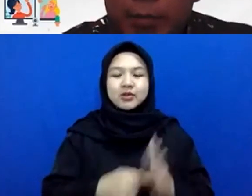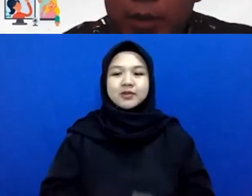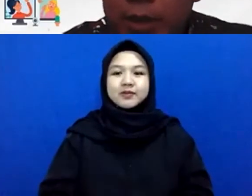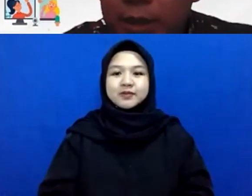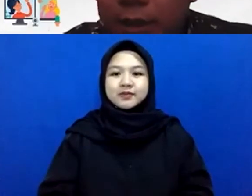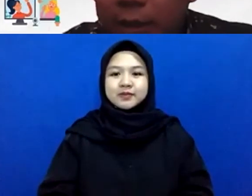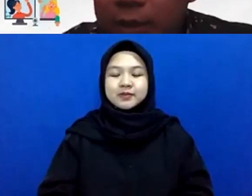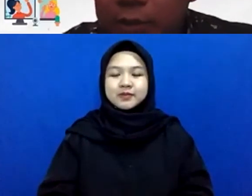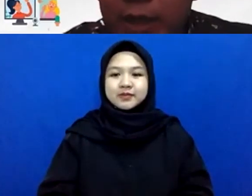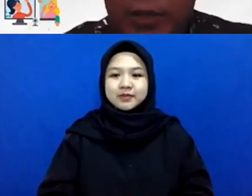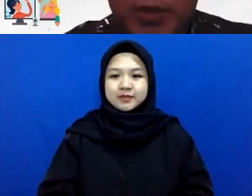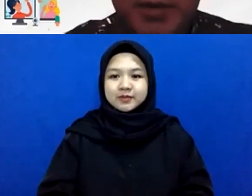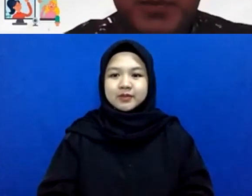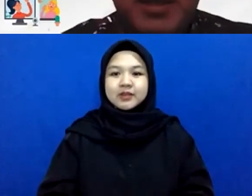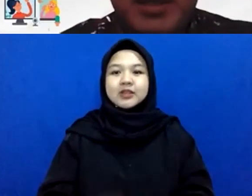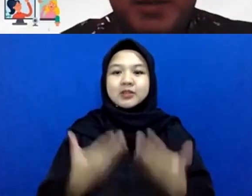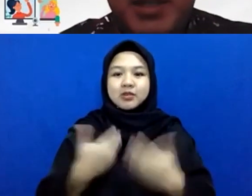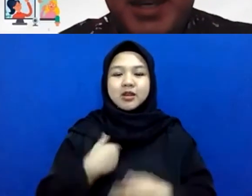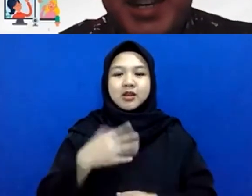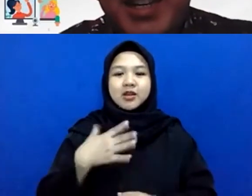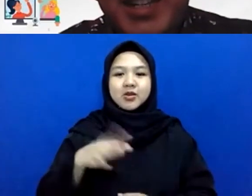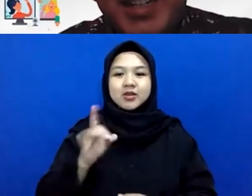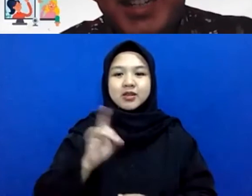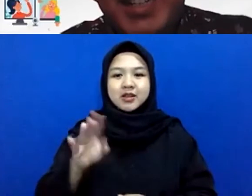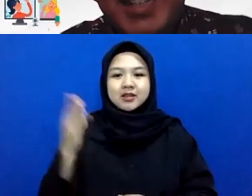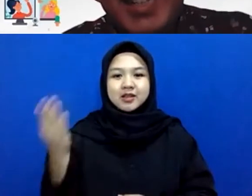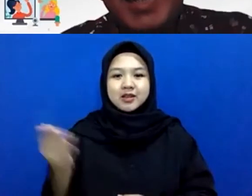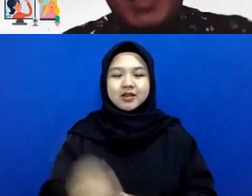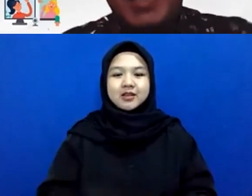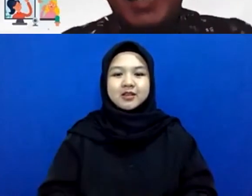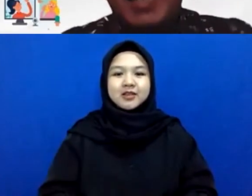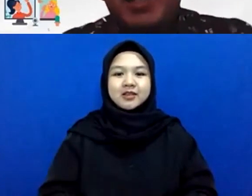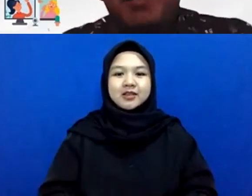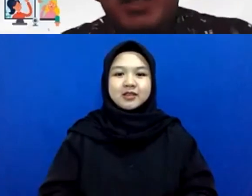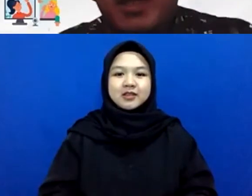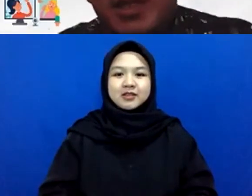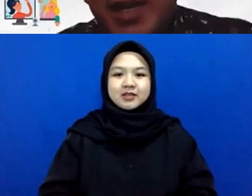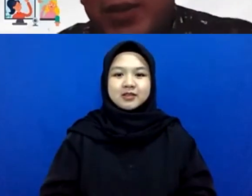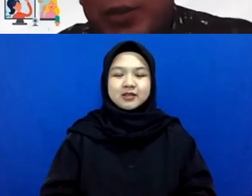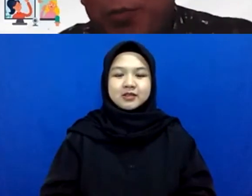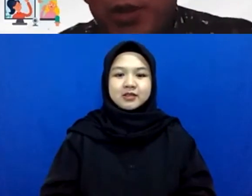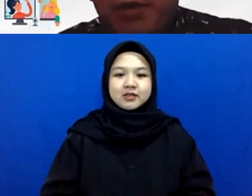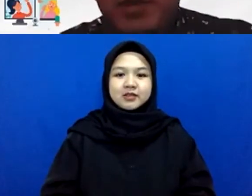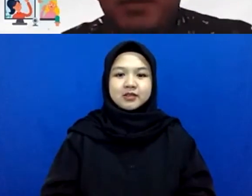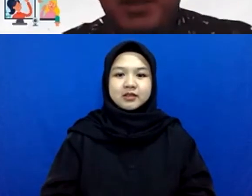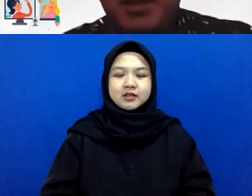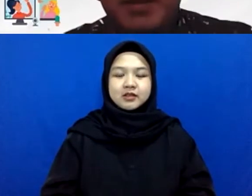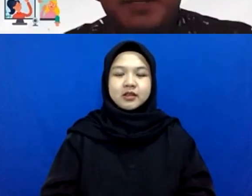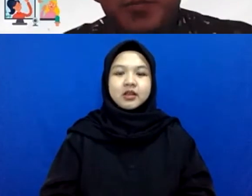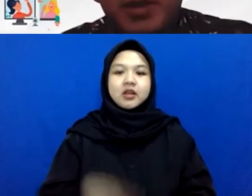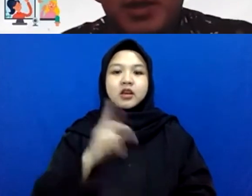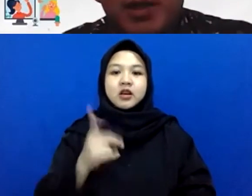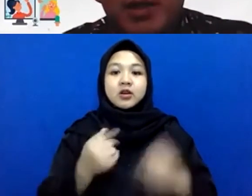Ya, semoga ini ada dosen-dosen lain juga. Silakanlah. Sepertinya. Nah, jadi begini, kalau suportif selama